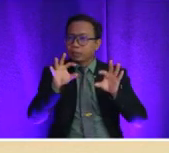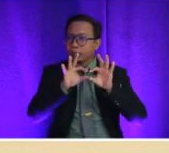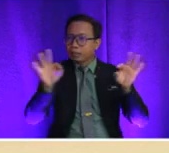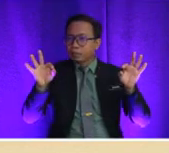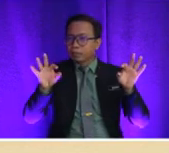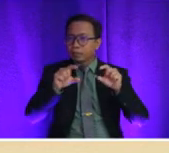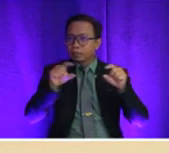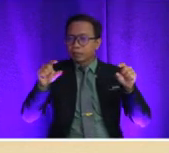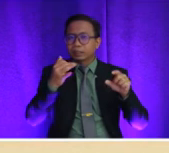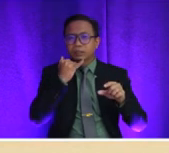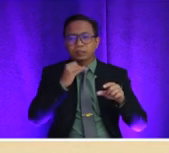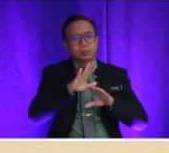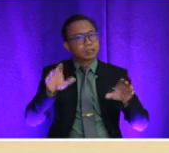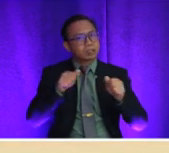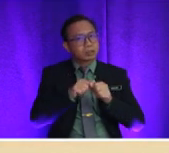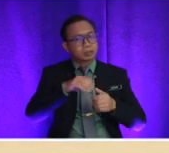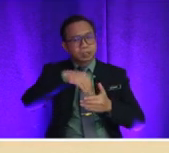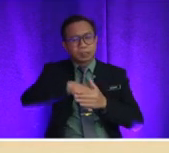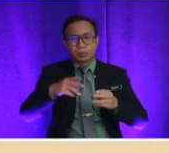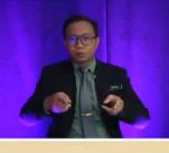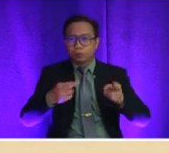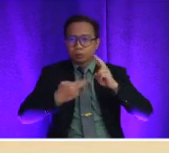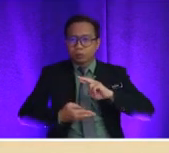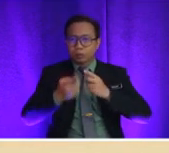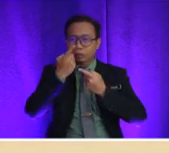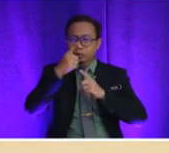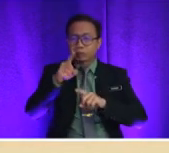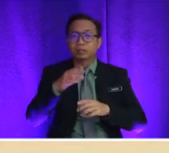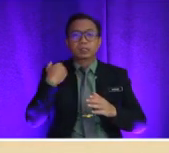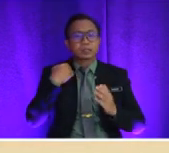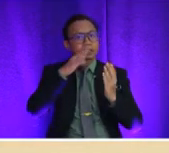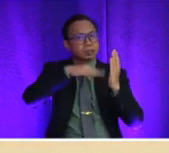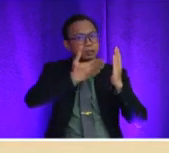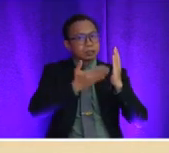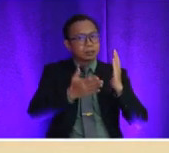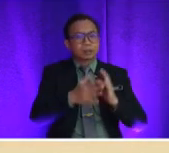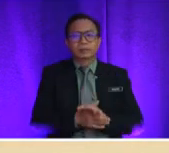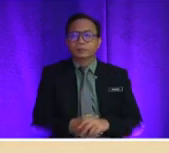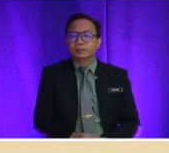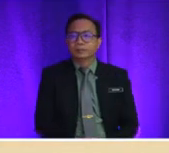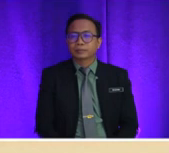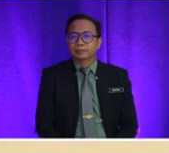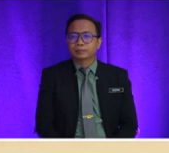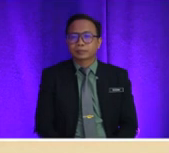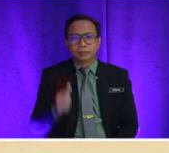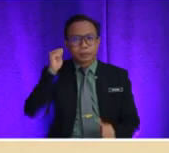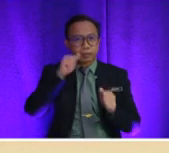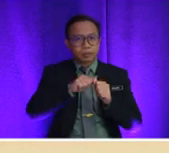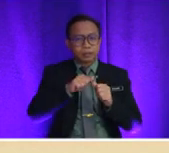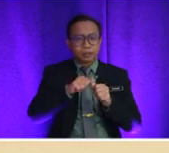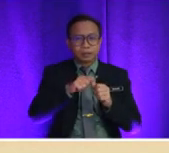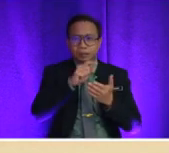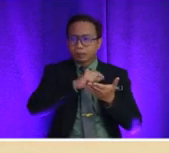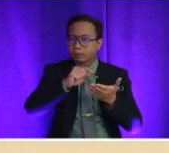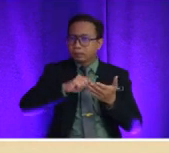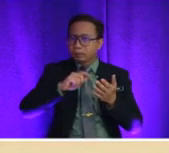bekaitan dalam ruang jawaban Nah ini dia ada satu jadwal lah oke pernyataan dia ingat kita Tandai dulu